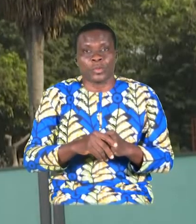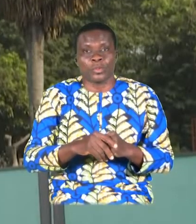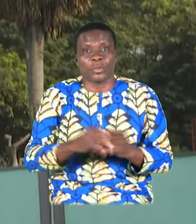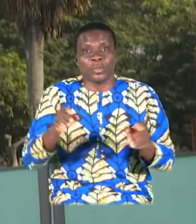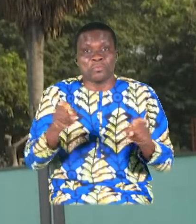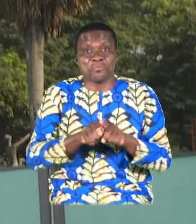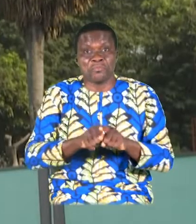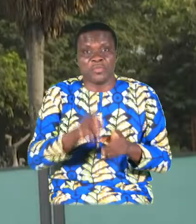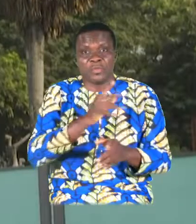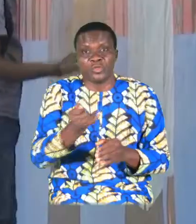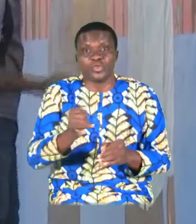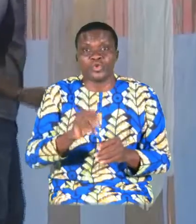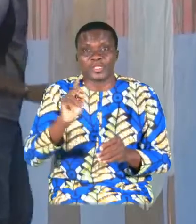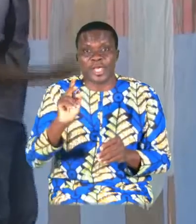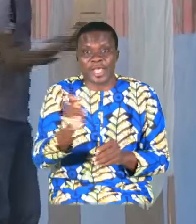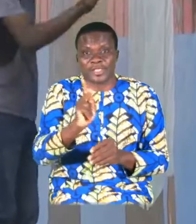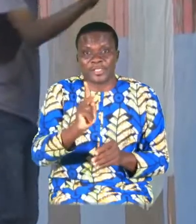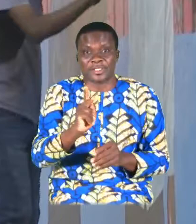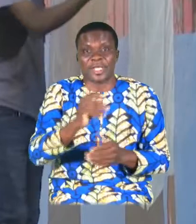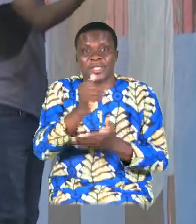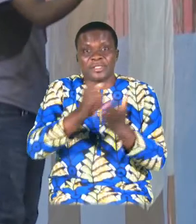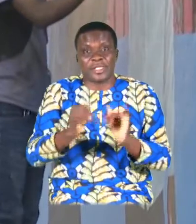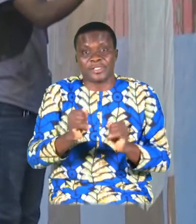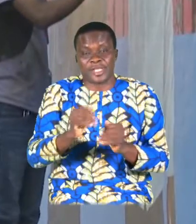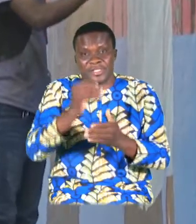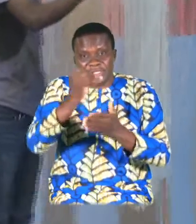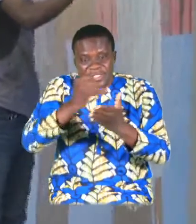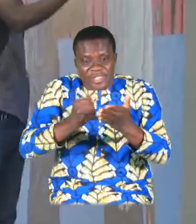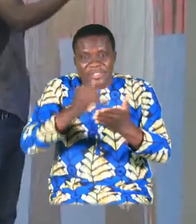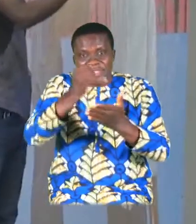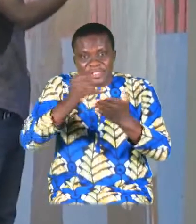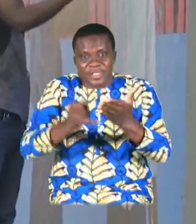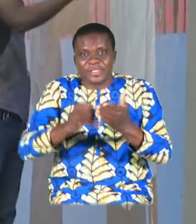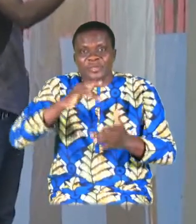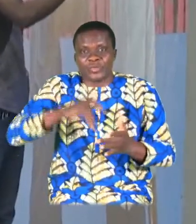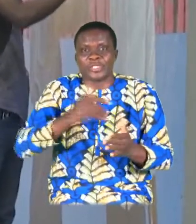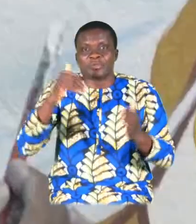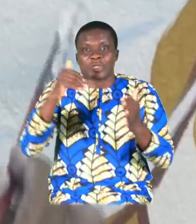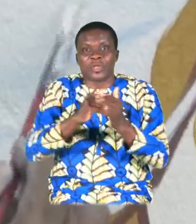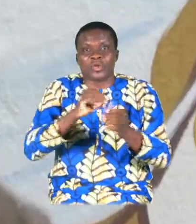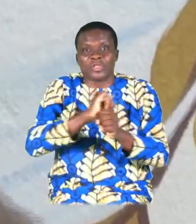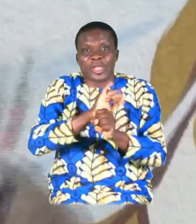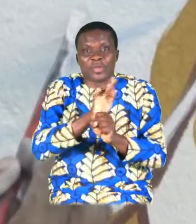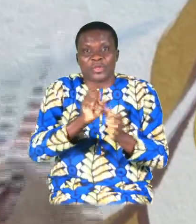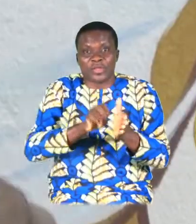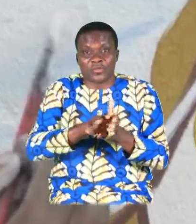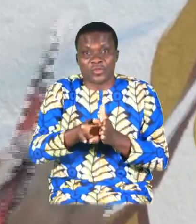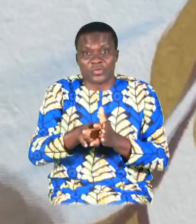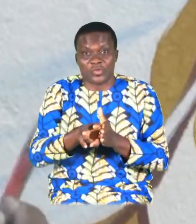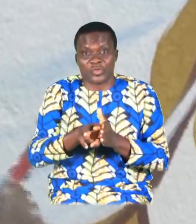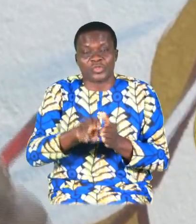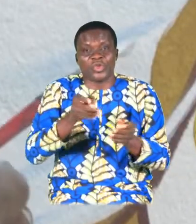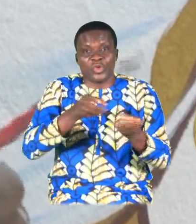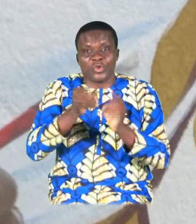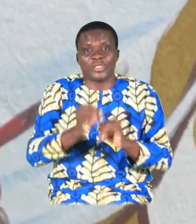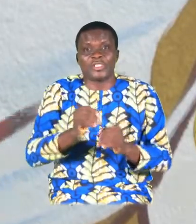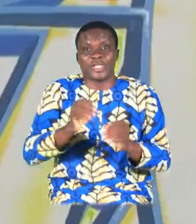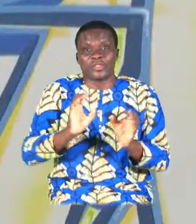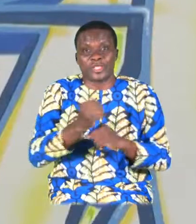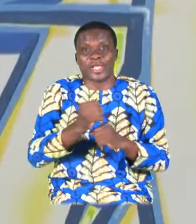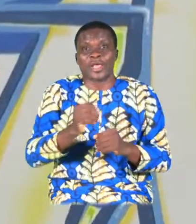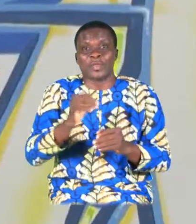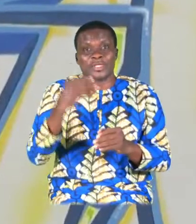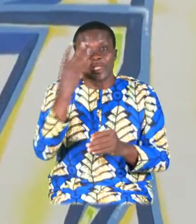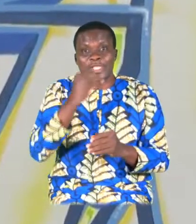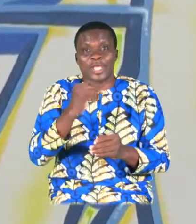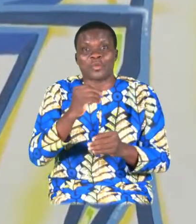Même réalité à Kinshasa, des artistes peignent des fresques pour sensibiliser contre la pandémie du coronavirus. Le directeur de l'Académie des